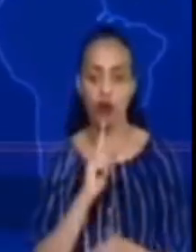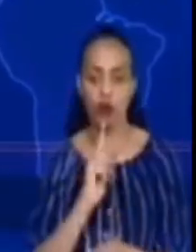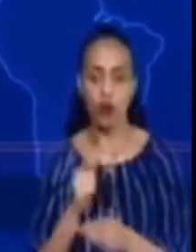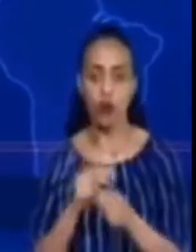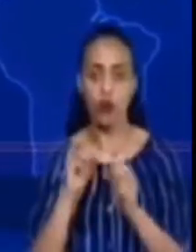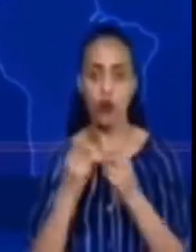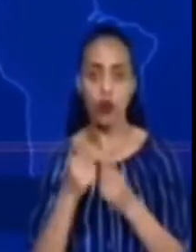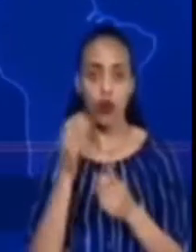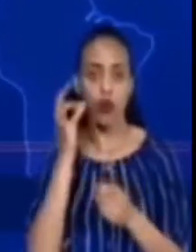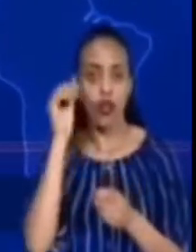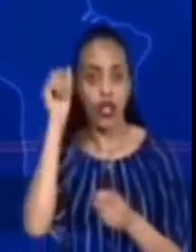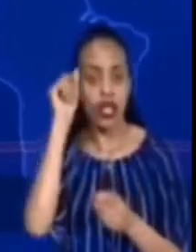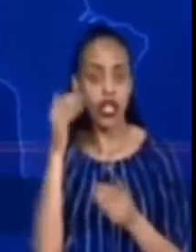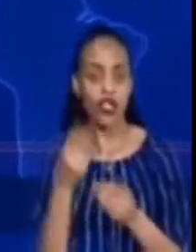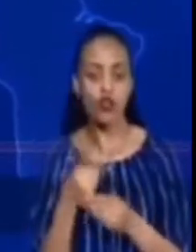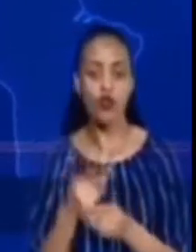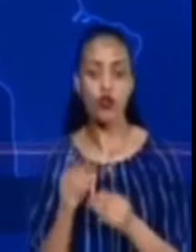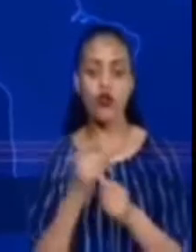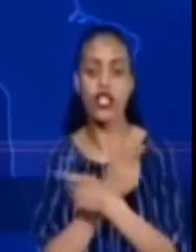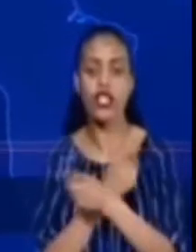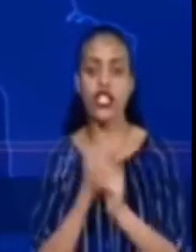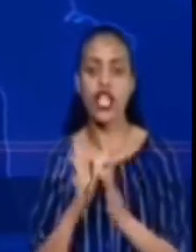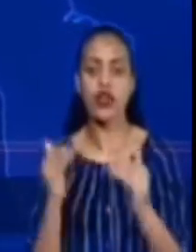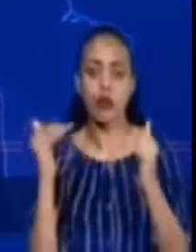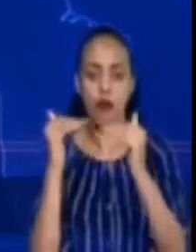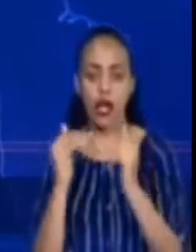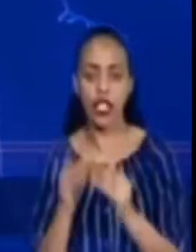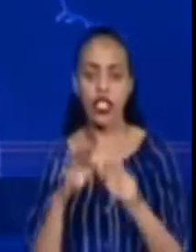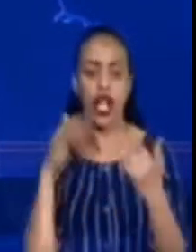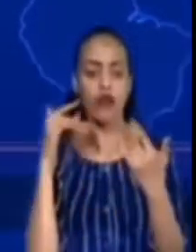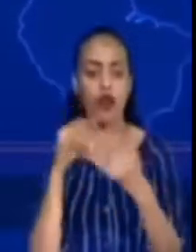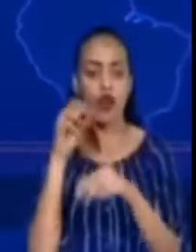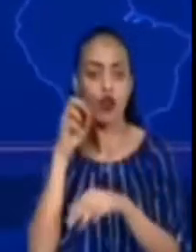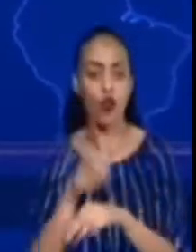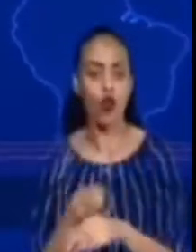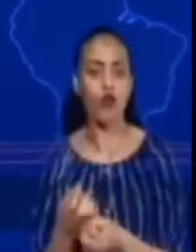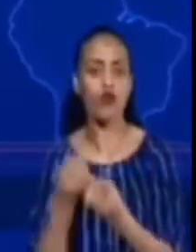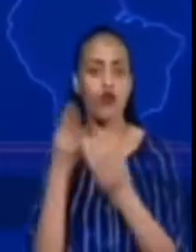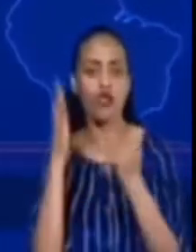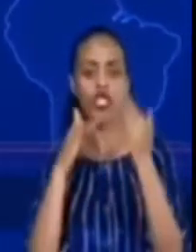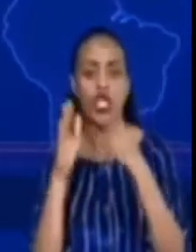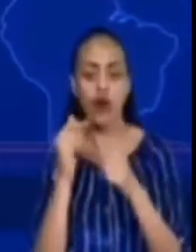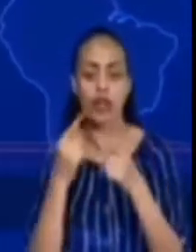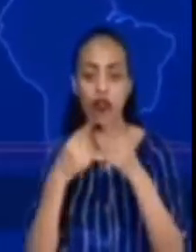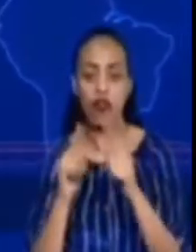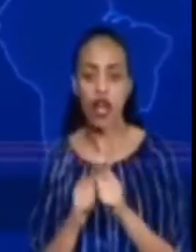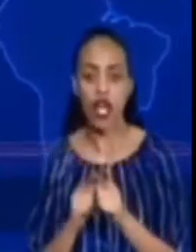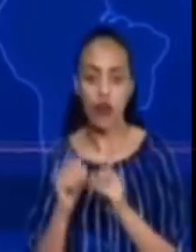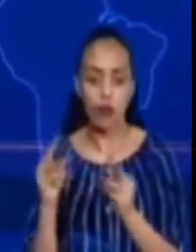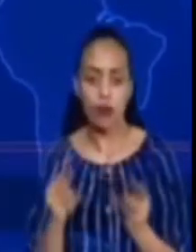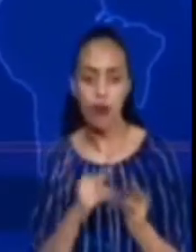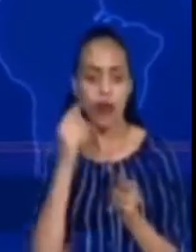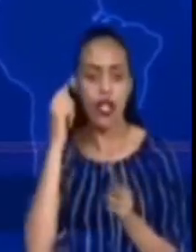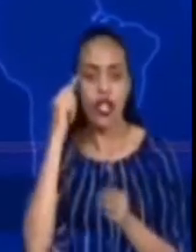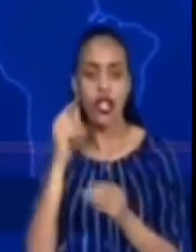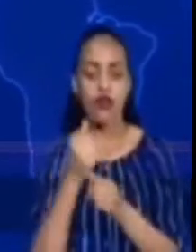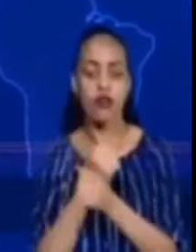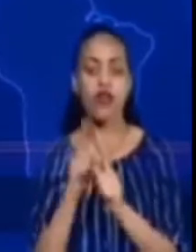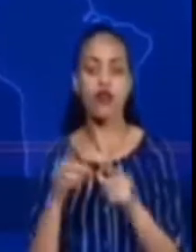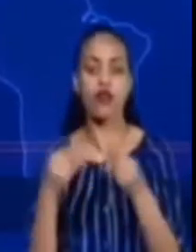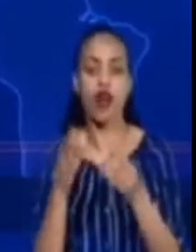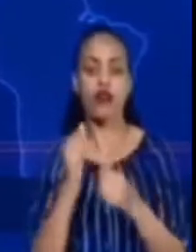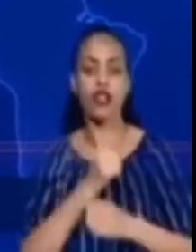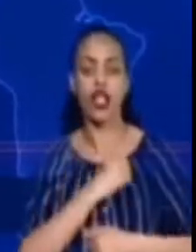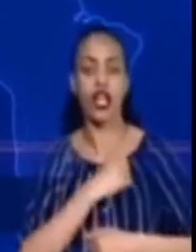ደግሞ ደውልና ይኸው ኤርፖርት እኮ እየጠበቁ ነው በቃ ስለዚህ ኤርፖርት እየጠበቁ ስለሆነ እባክህ ዘመድ ደህንነቶች